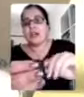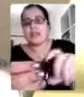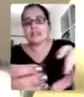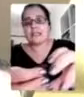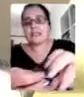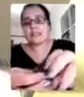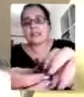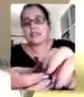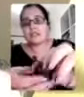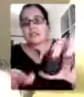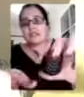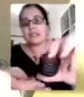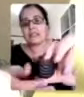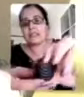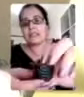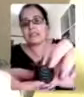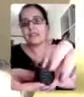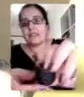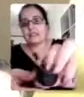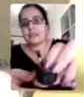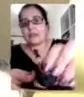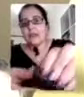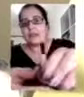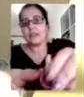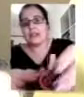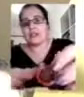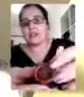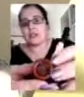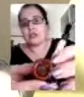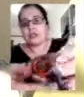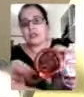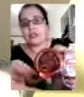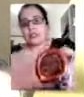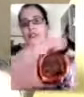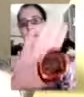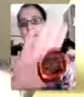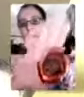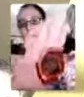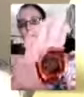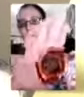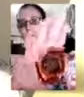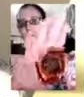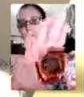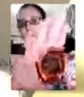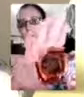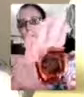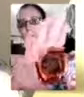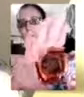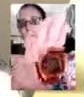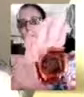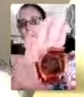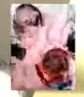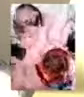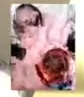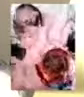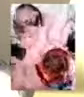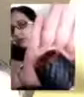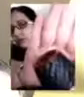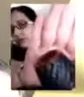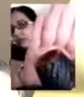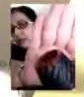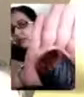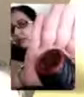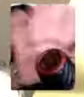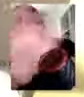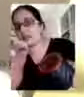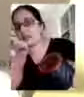dolu. Ağzına kadar dediğimiz şimdi kenarlarını da almadım ama hani şöyle göstereyim arkasından. Evet, ağzına kadar